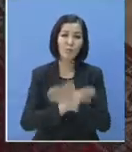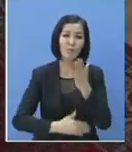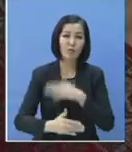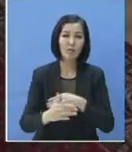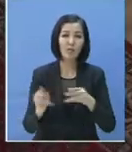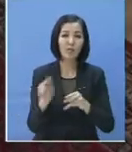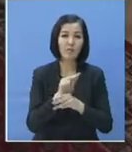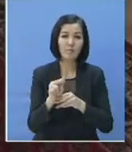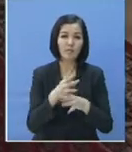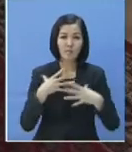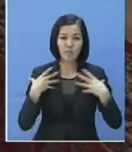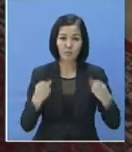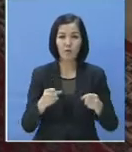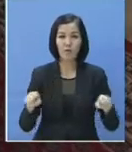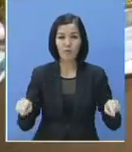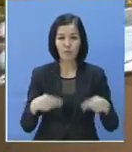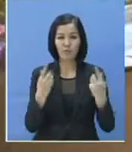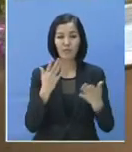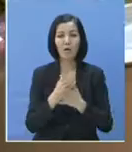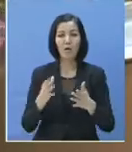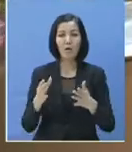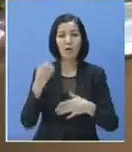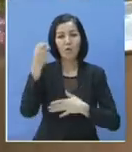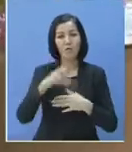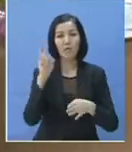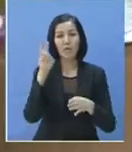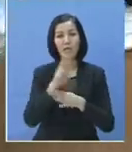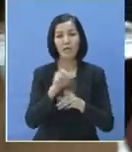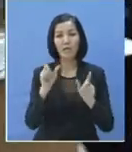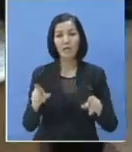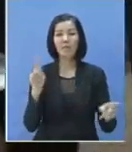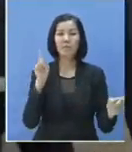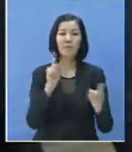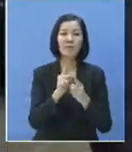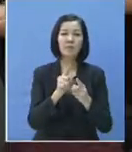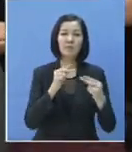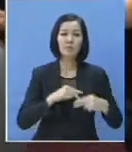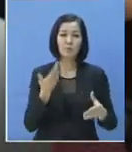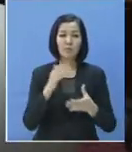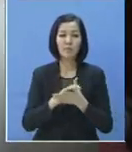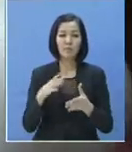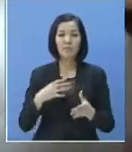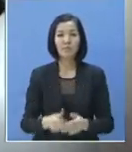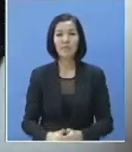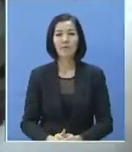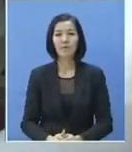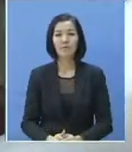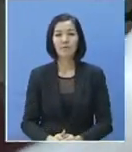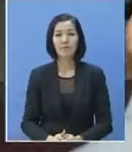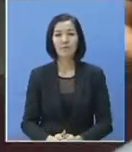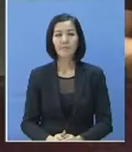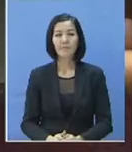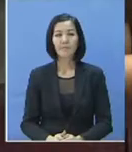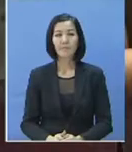ем қабылдап жатыр. Орталыққа барған облыс әкімі келушілермен жүздесіп, жұмыстарын көрді. Бұл жерде ақтасын жатайтамыз, берге